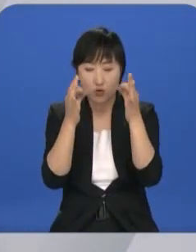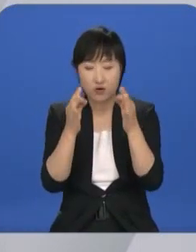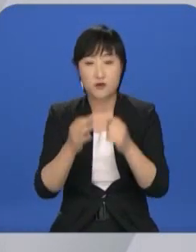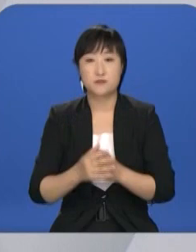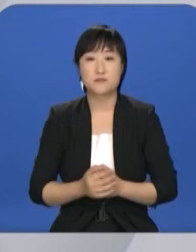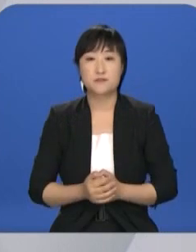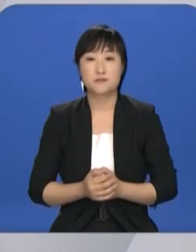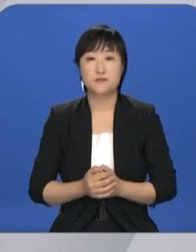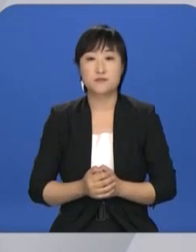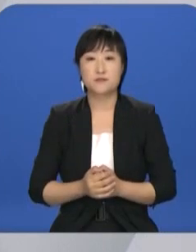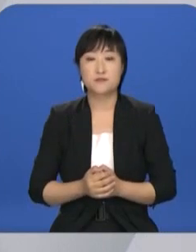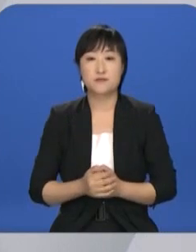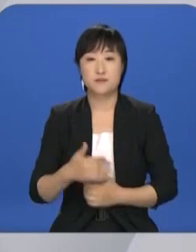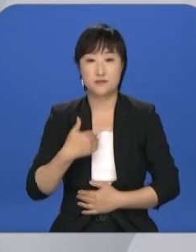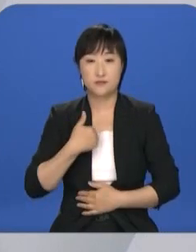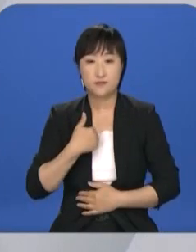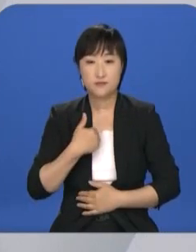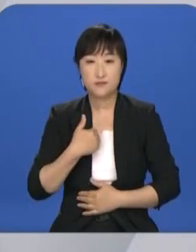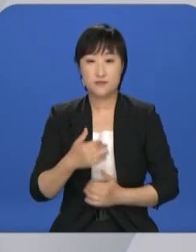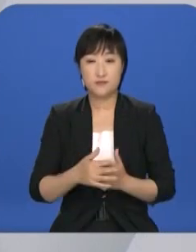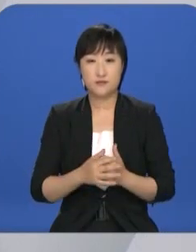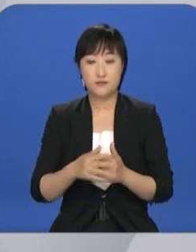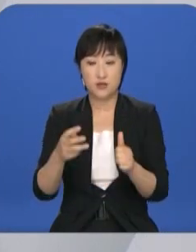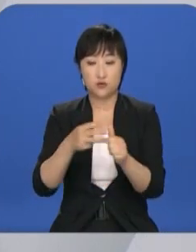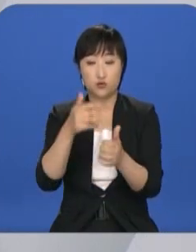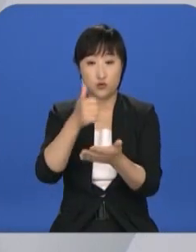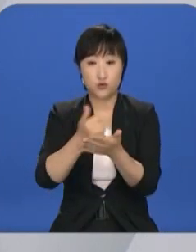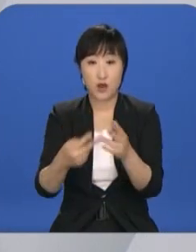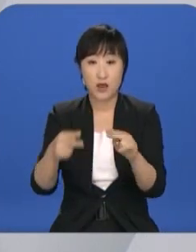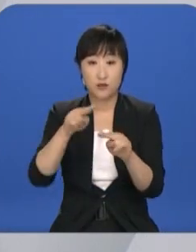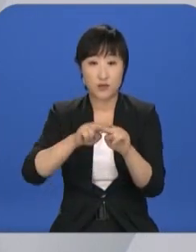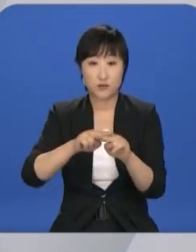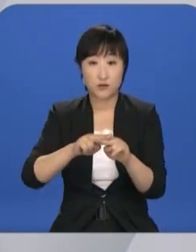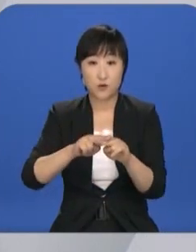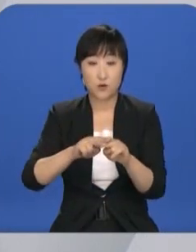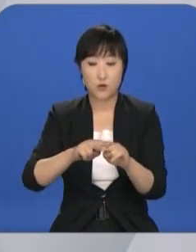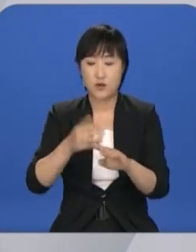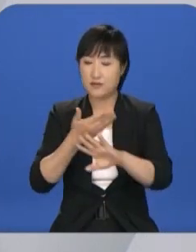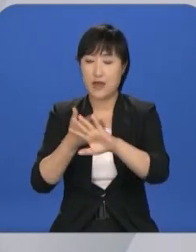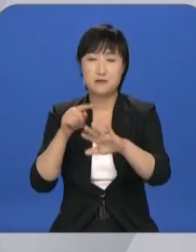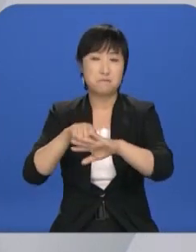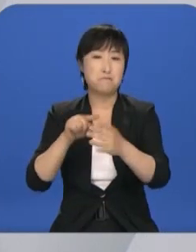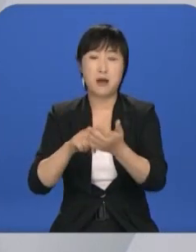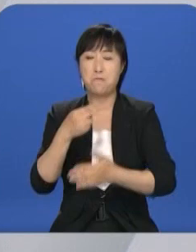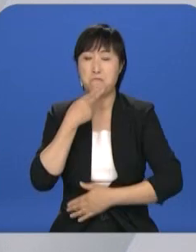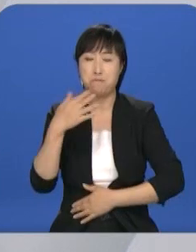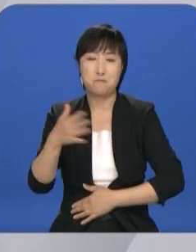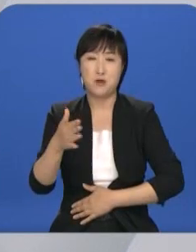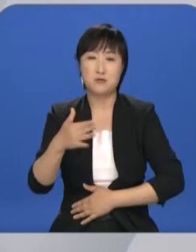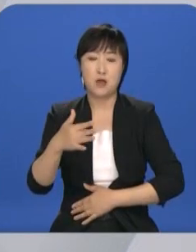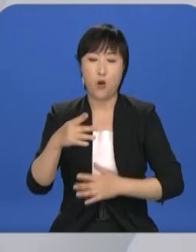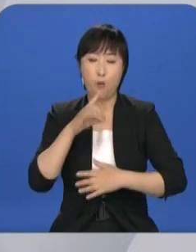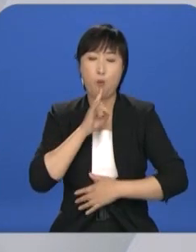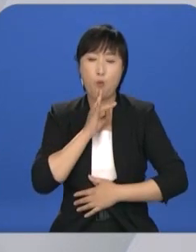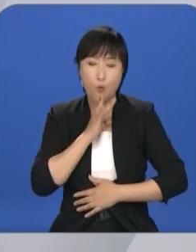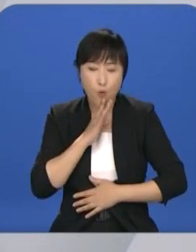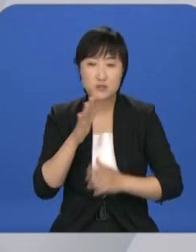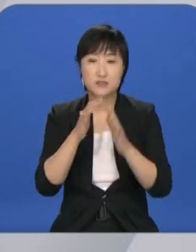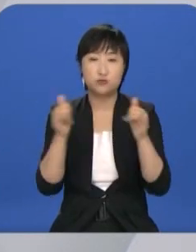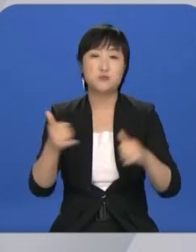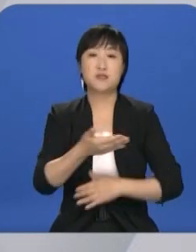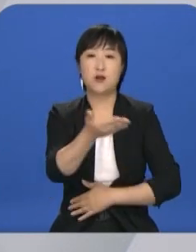노력을 해왔습니다. 저는 군수가 되어도 땀만 먹지 않고 오로지